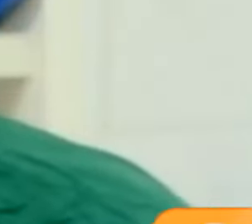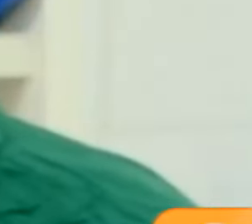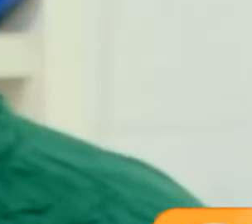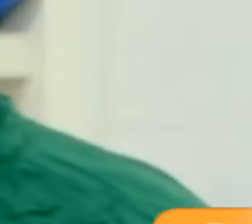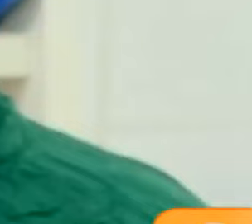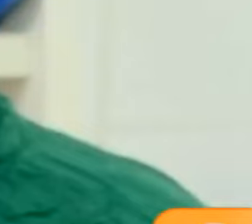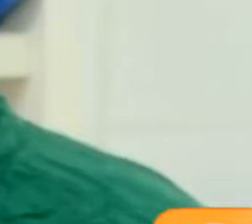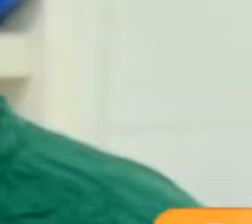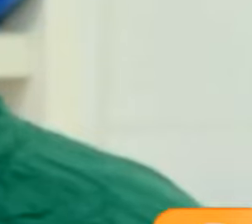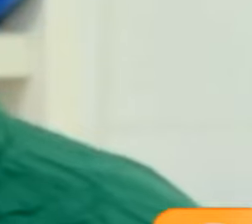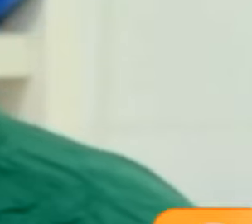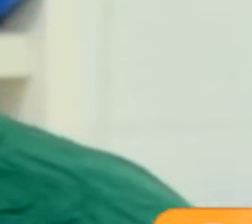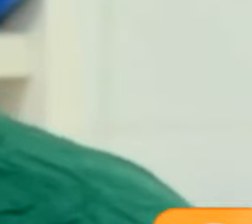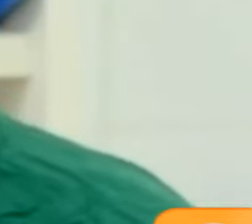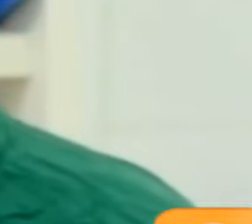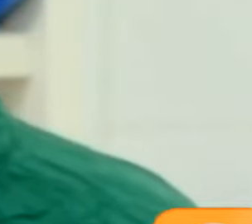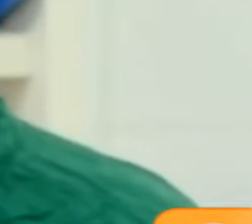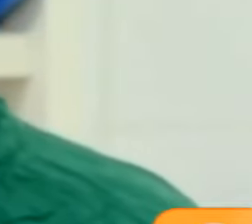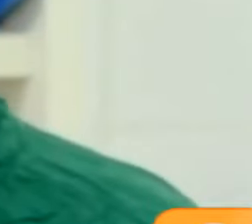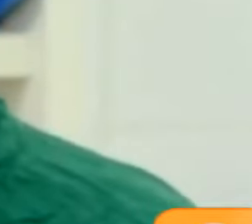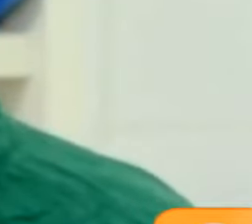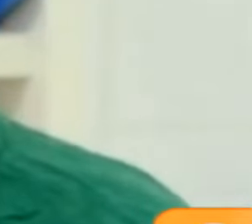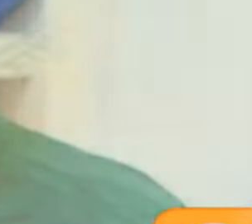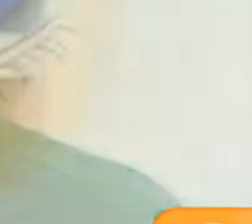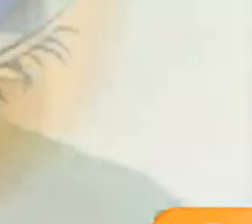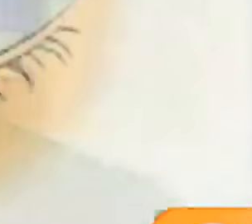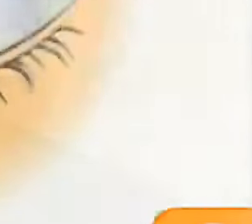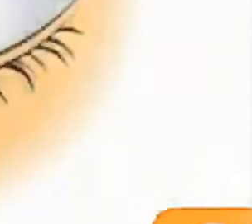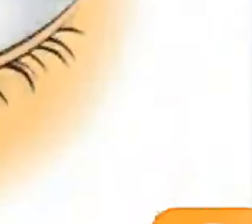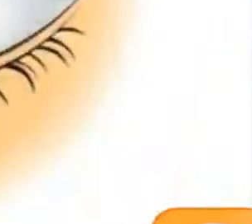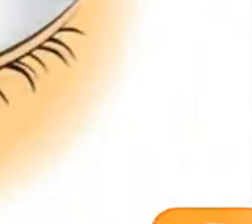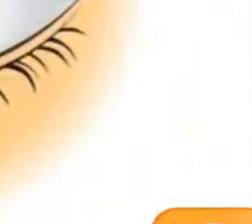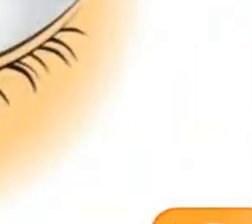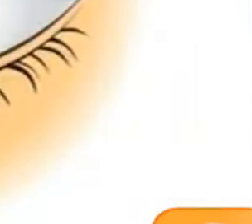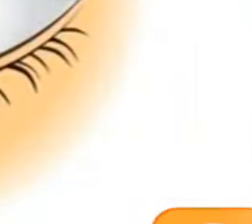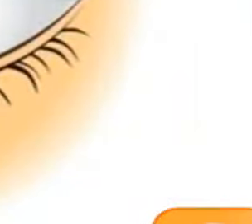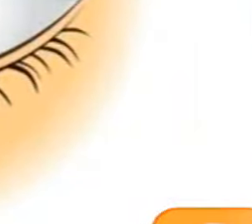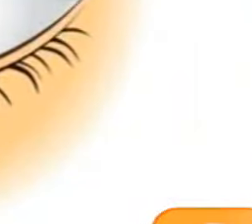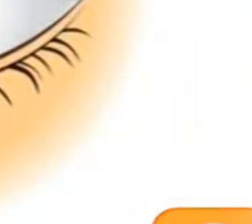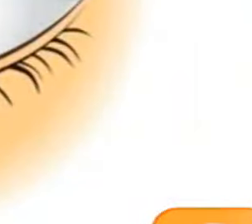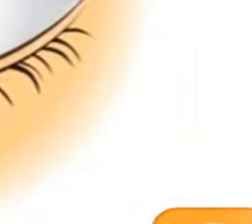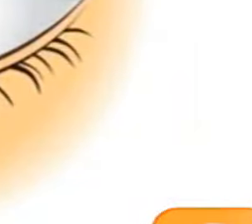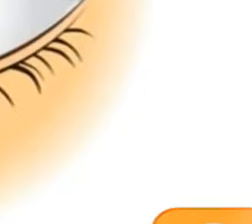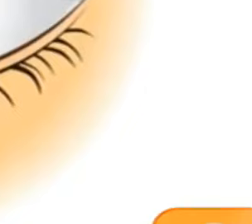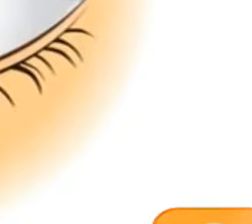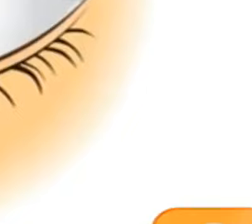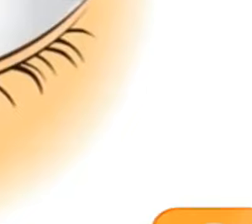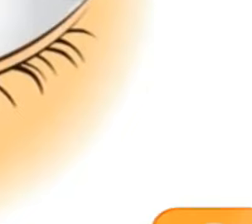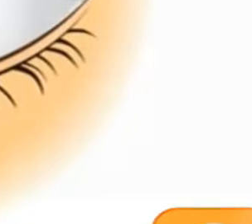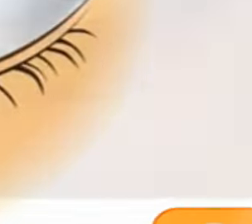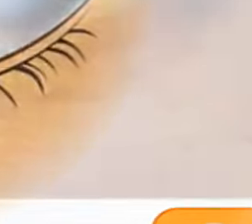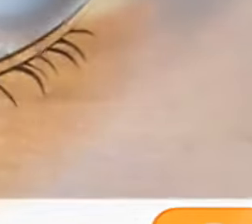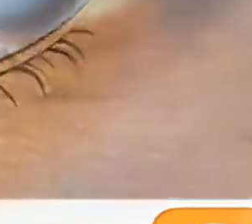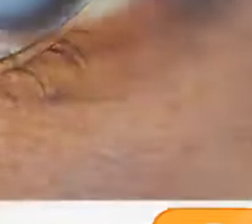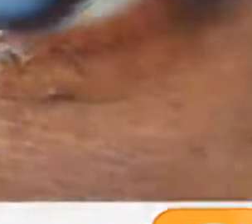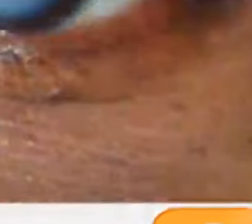kiumri, kioo kinageuka, kinaanza kukua kichafu, kinakuwa cloudy. Ugonjwa huu unaweza kuathiri jicho moja